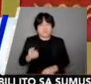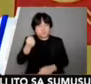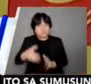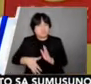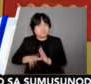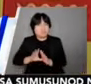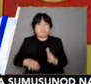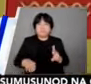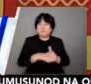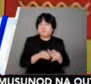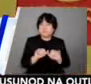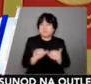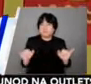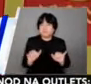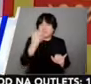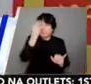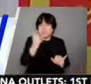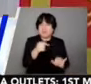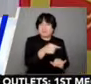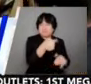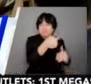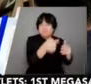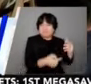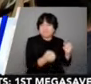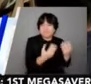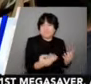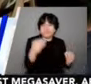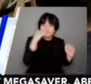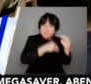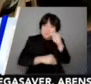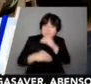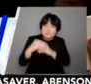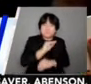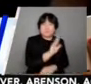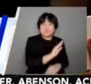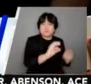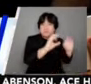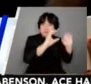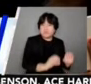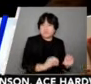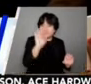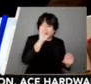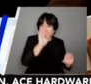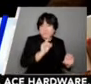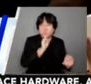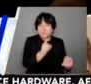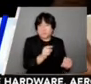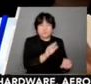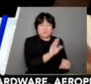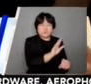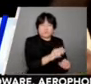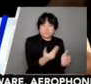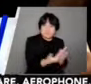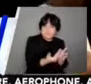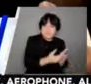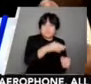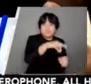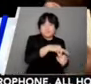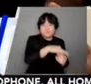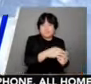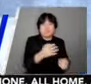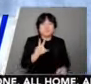sa pagsisinungaling tungkol sa citizenship ng dating alkalde sa kanyang Certificate of Candidacy noong eleksyon